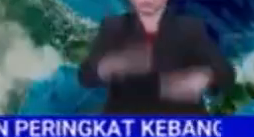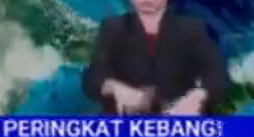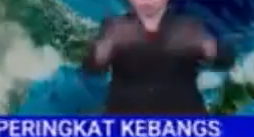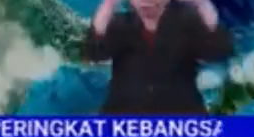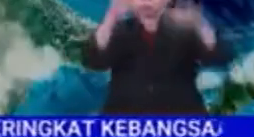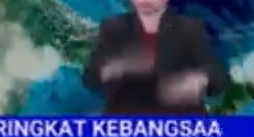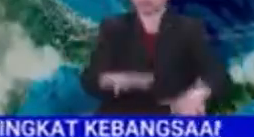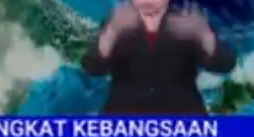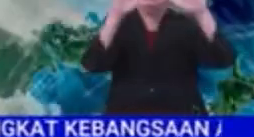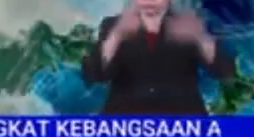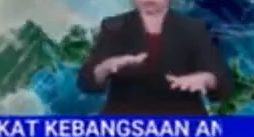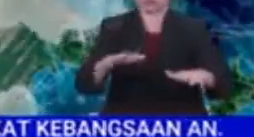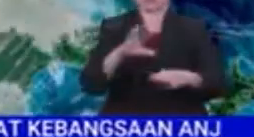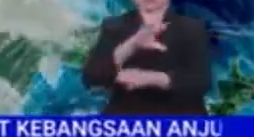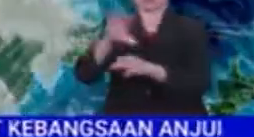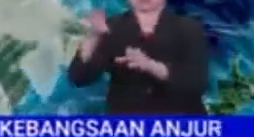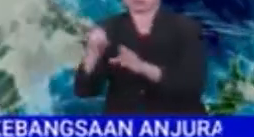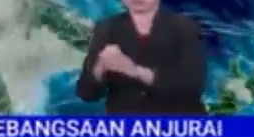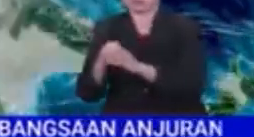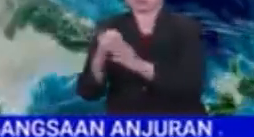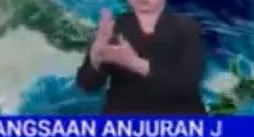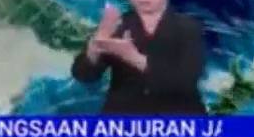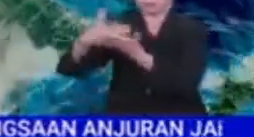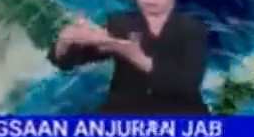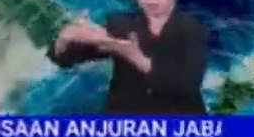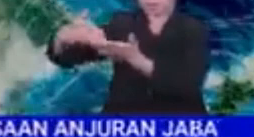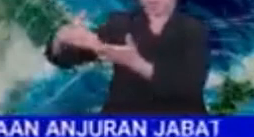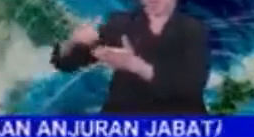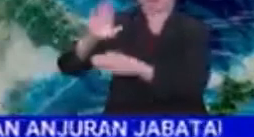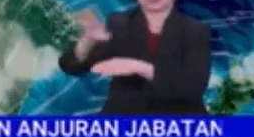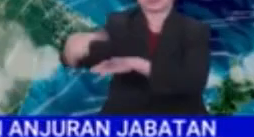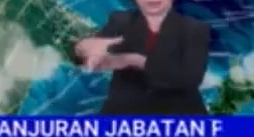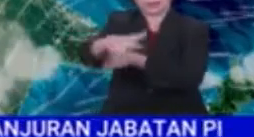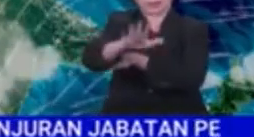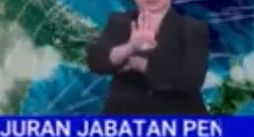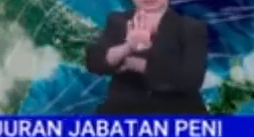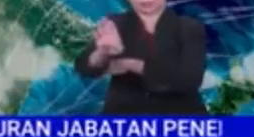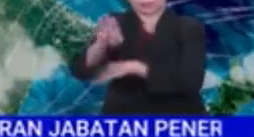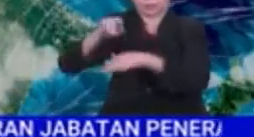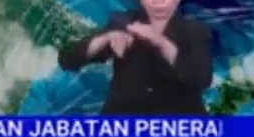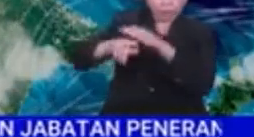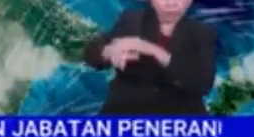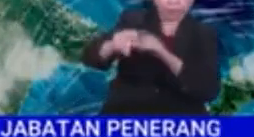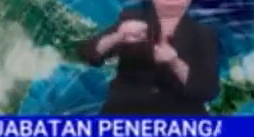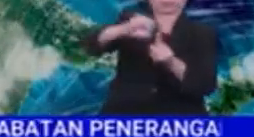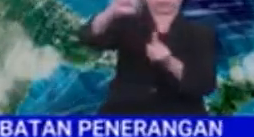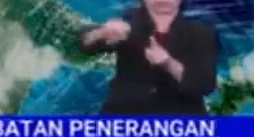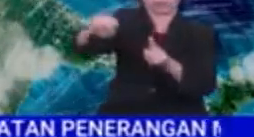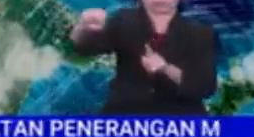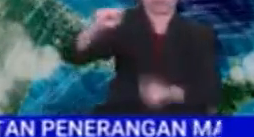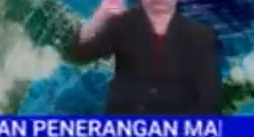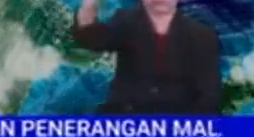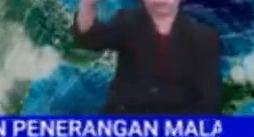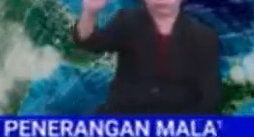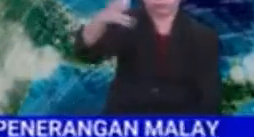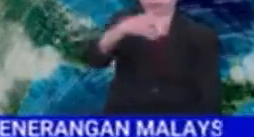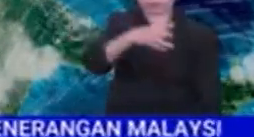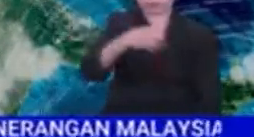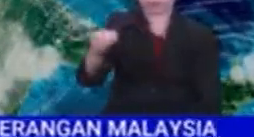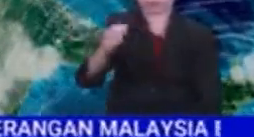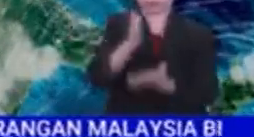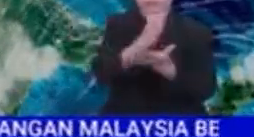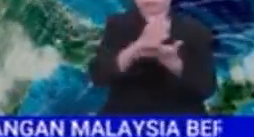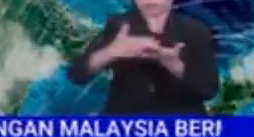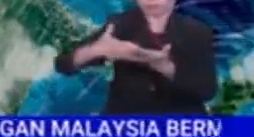turut dicerap melibatkan bahagian pantai barat pedalaman dan juga Sandakan negeri Sabah serta menyebabkan